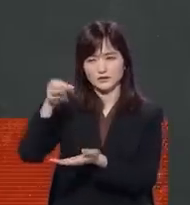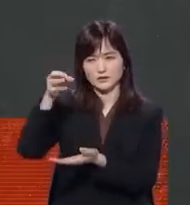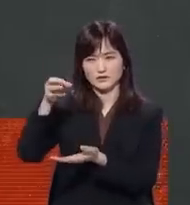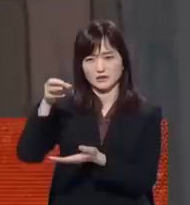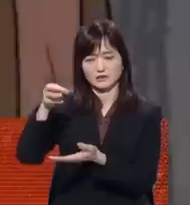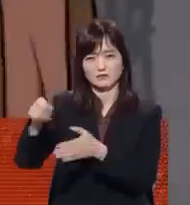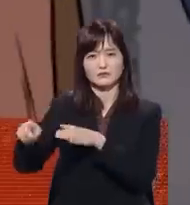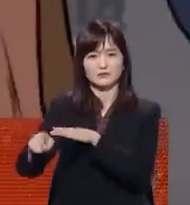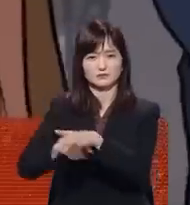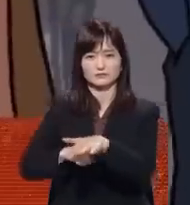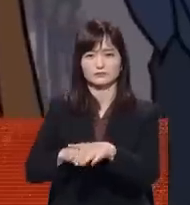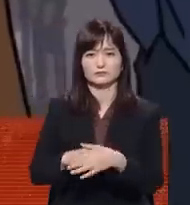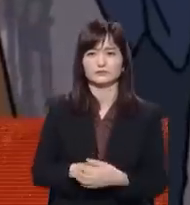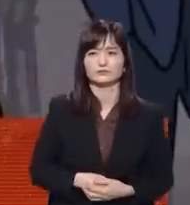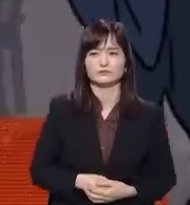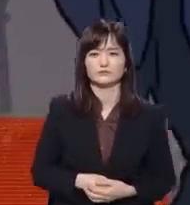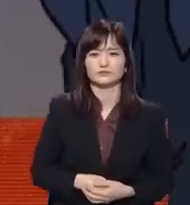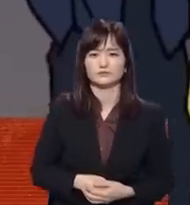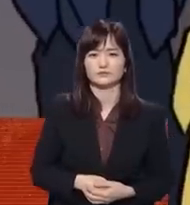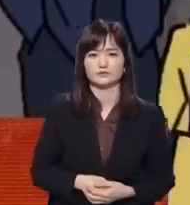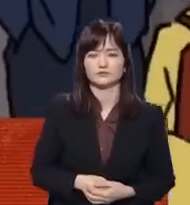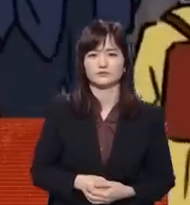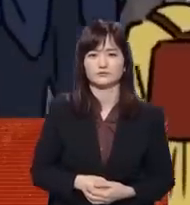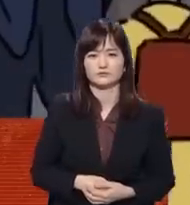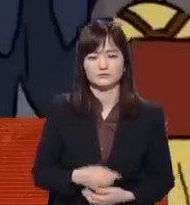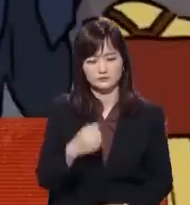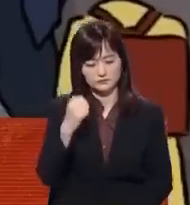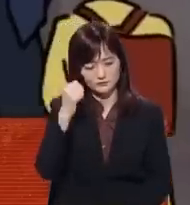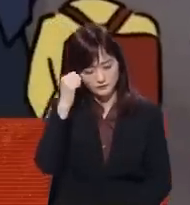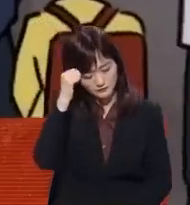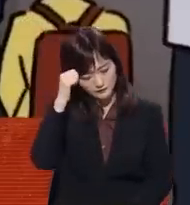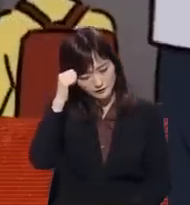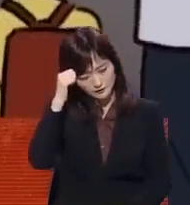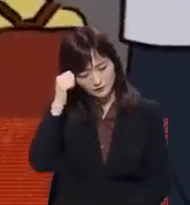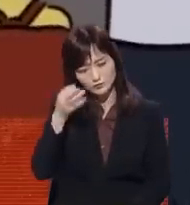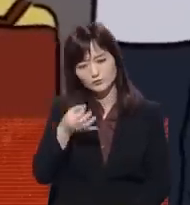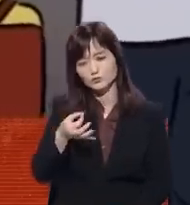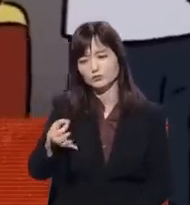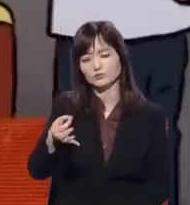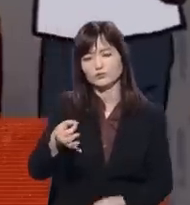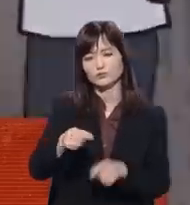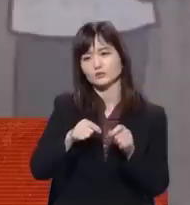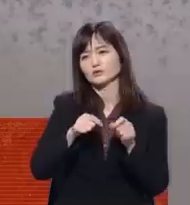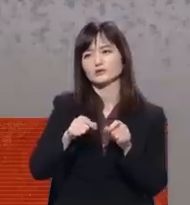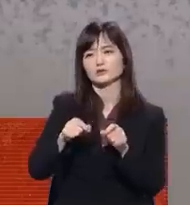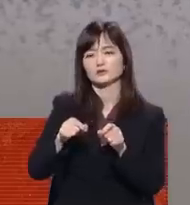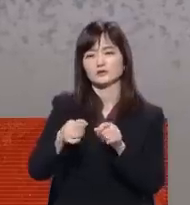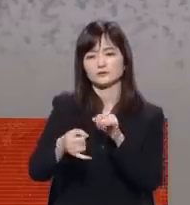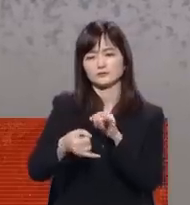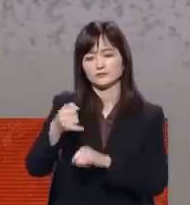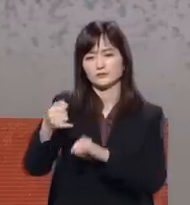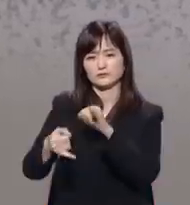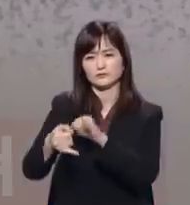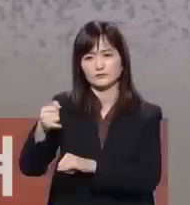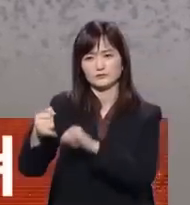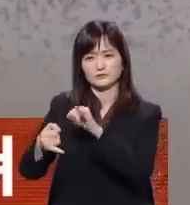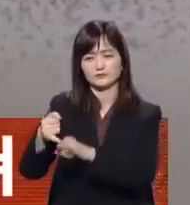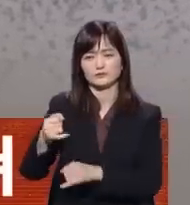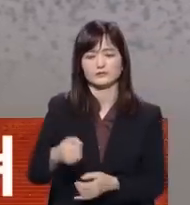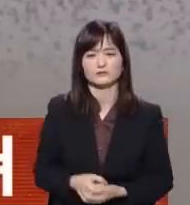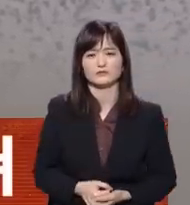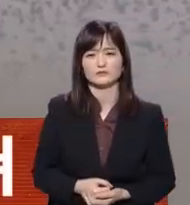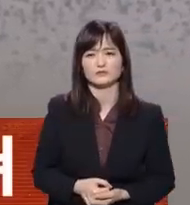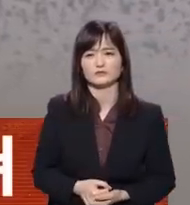것이고 심지어는 직전 학습지는 하숙비도 밀려 있어서 노숙을 하던 상황이어서 기기 와중에 또